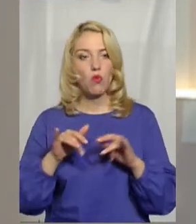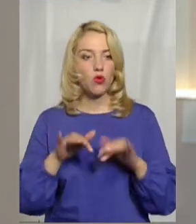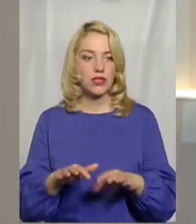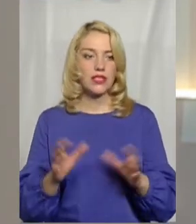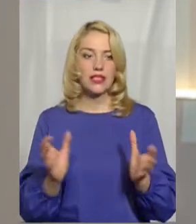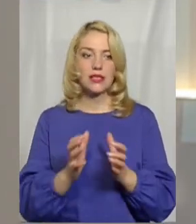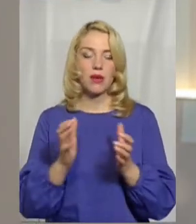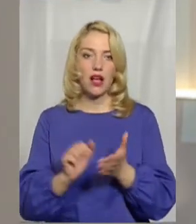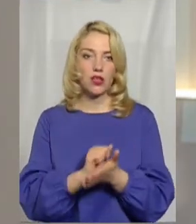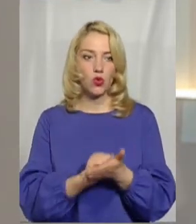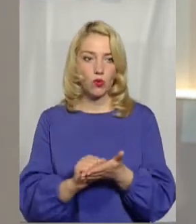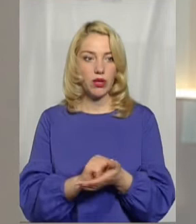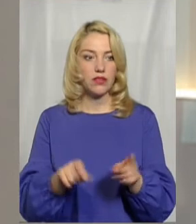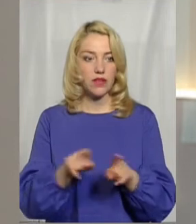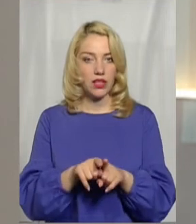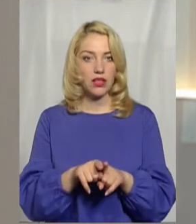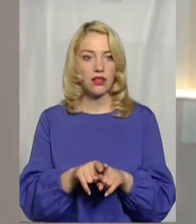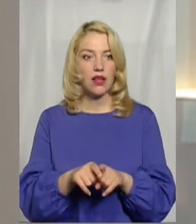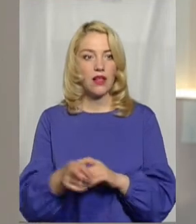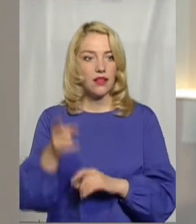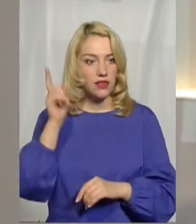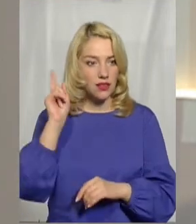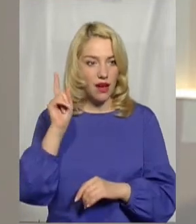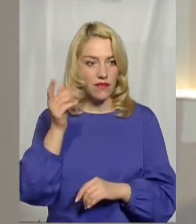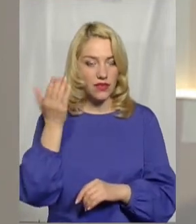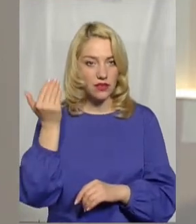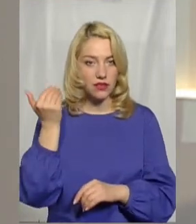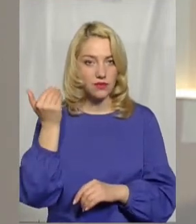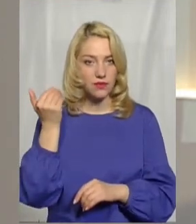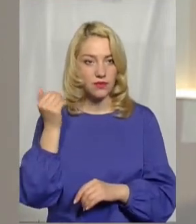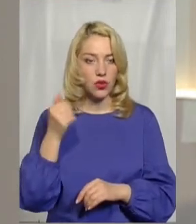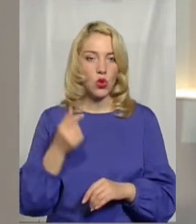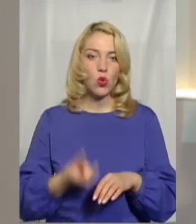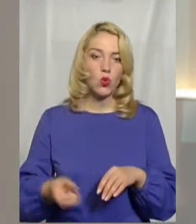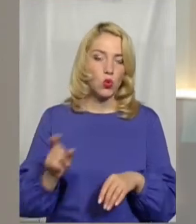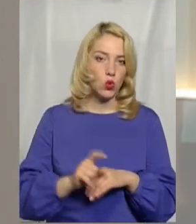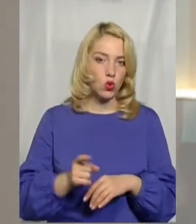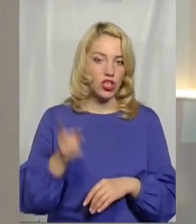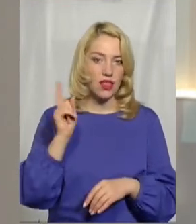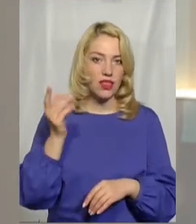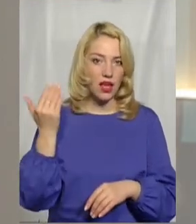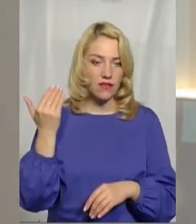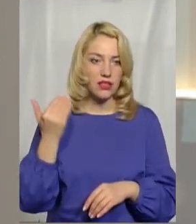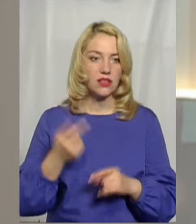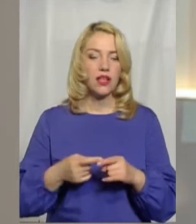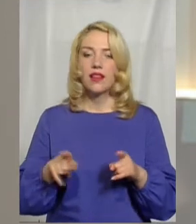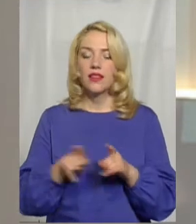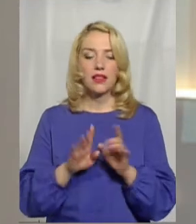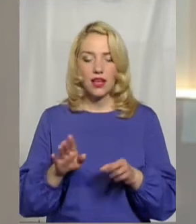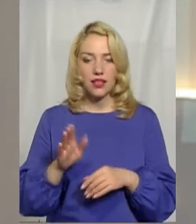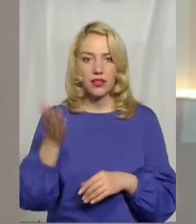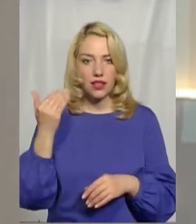процесі зберігання документів, таких давніх, дуже давніх, не таких давніх, але все одно